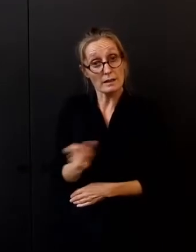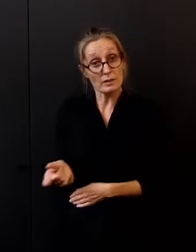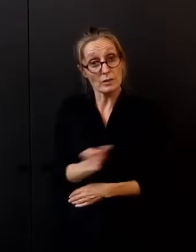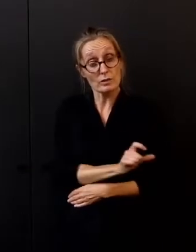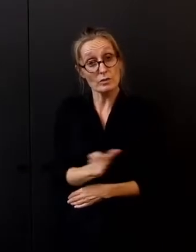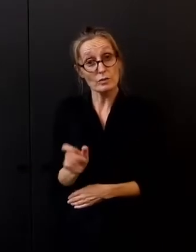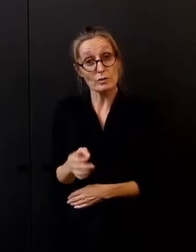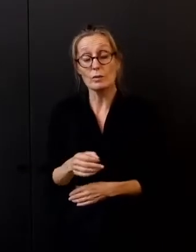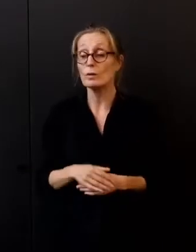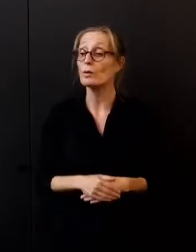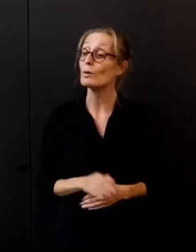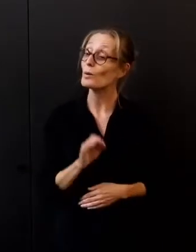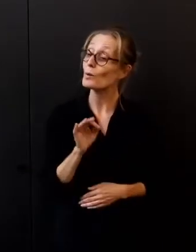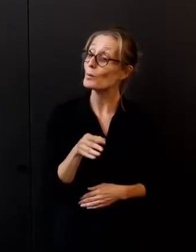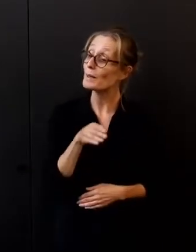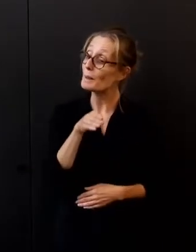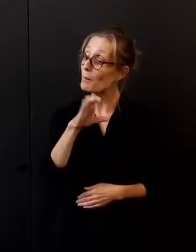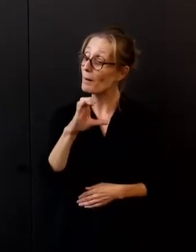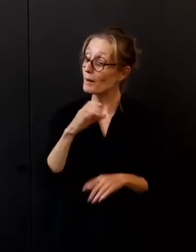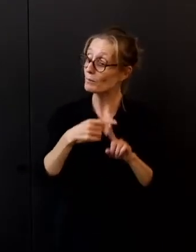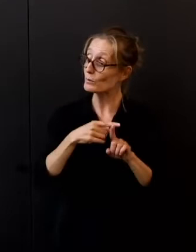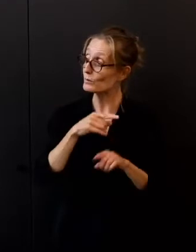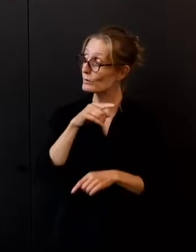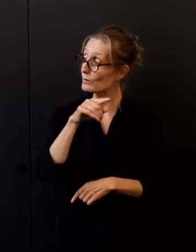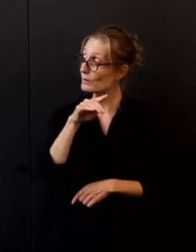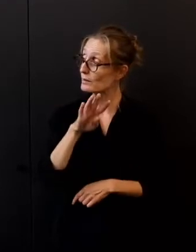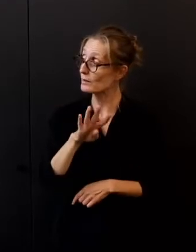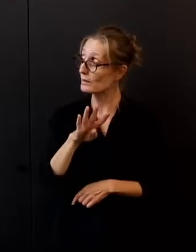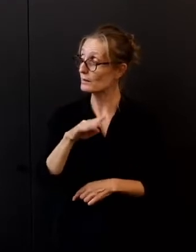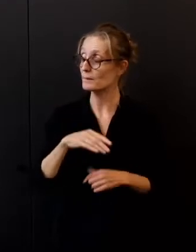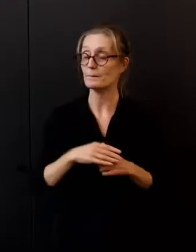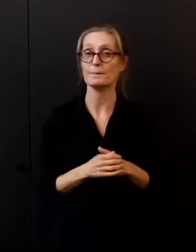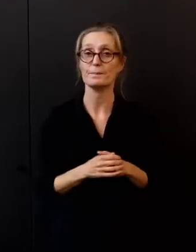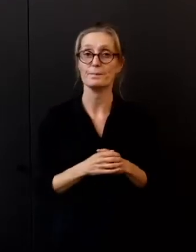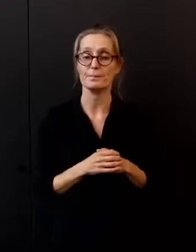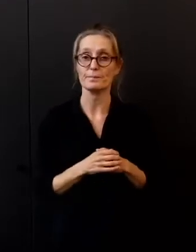pour un bac plus 4 avec la CGI.